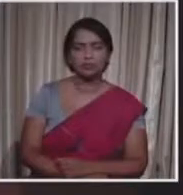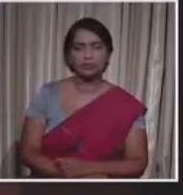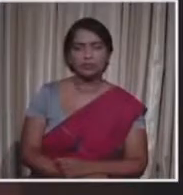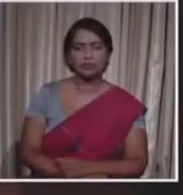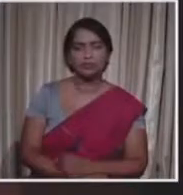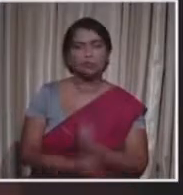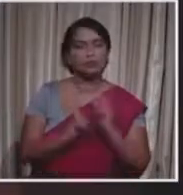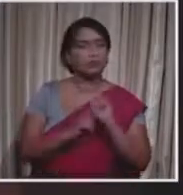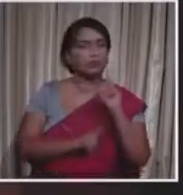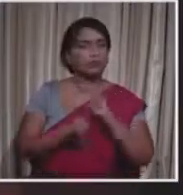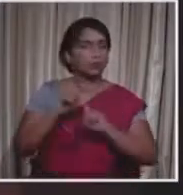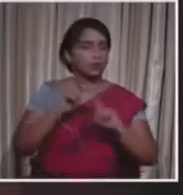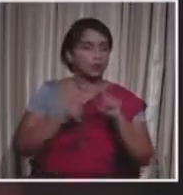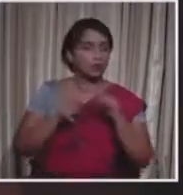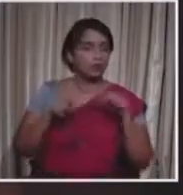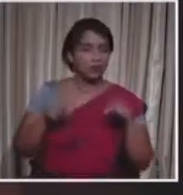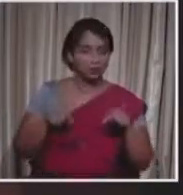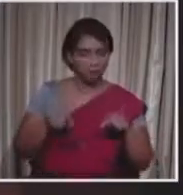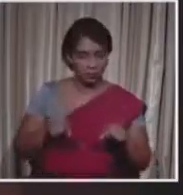పార్లమెంటు